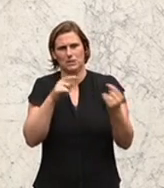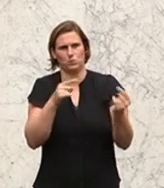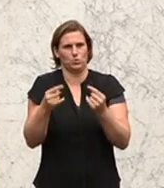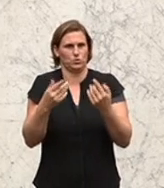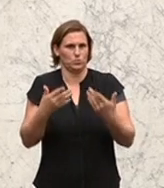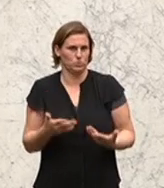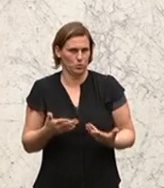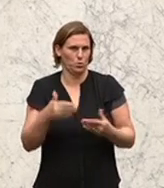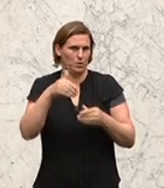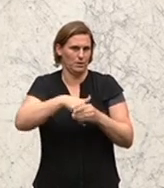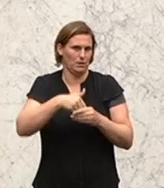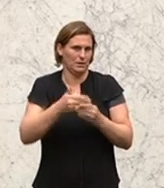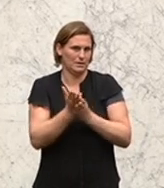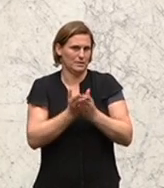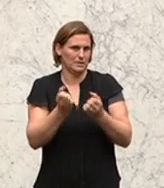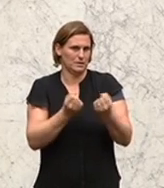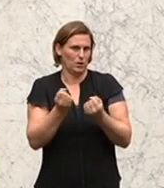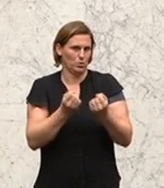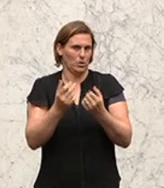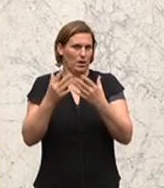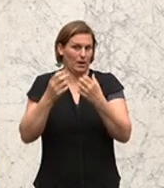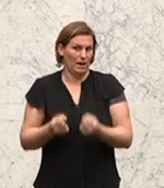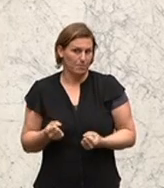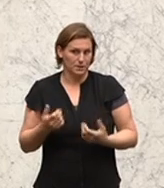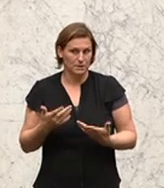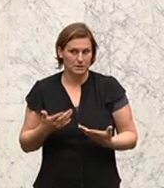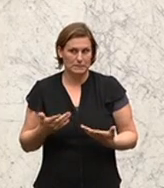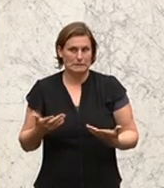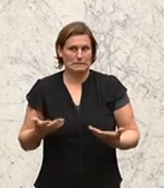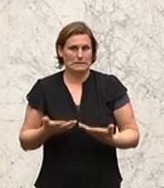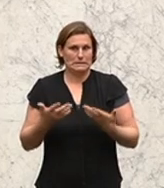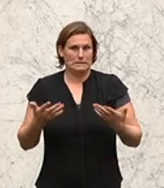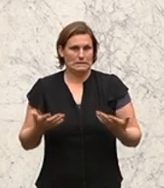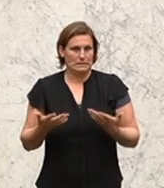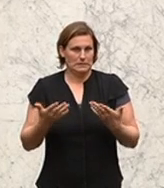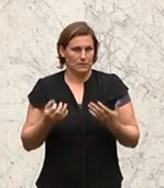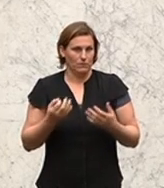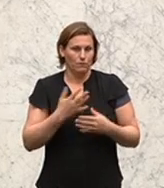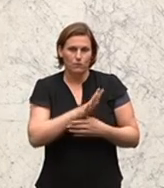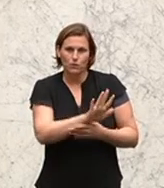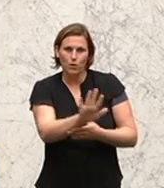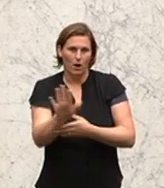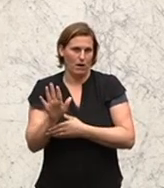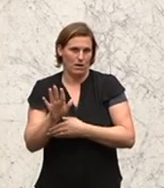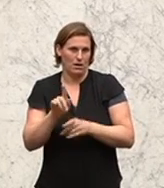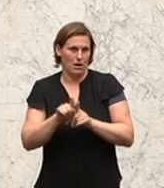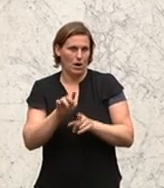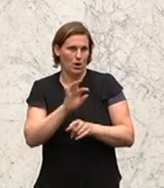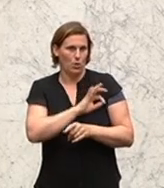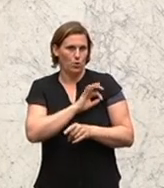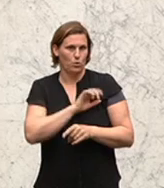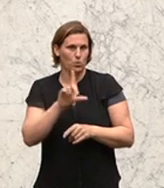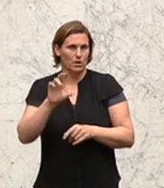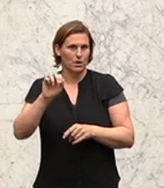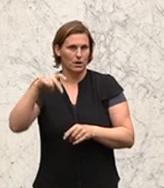diskutieren, in Wirklichkeit sind wir am Ende des Tages bei einem Punkt, denn wo Sie ohne, Kollege Lopatka, können wir grinsen